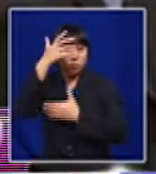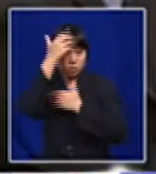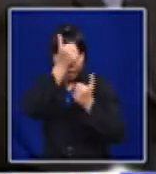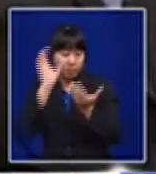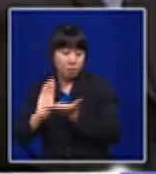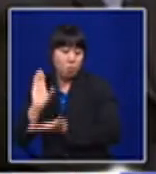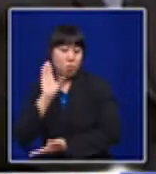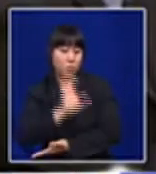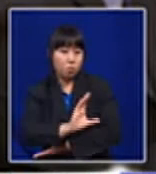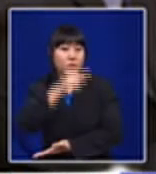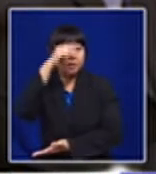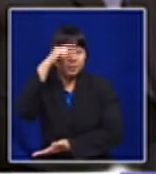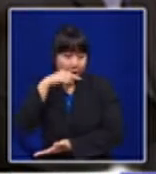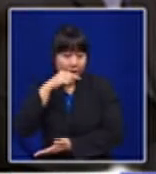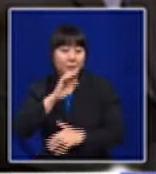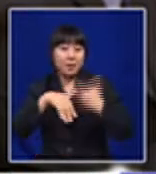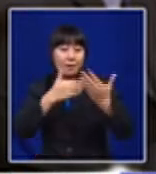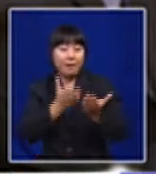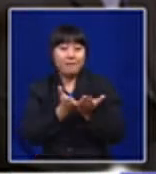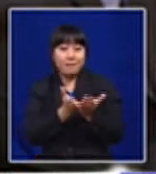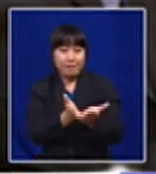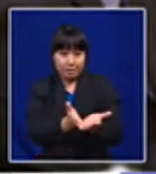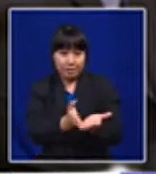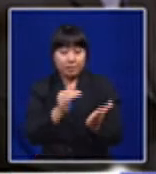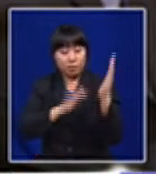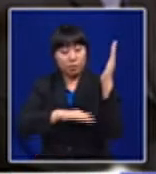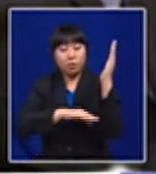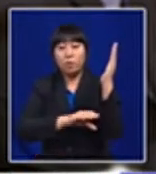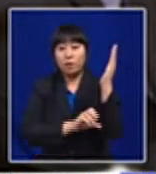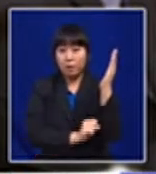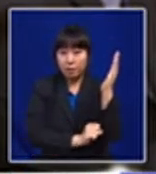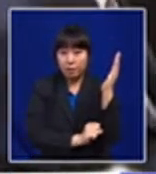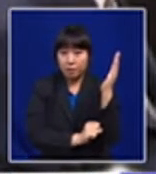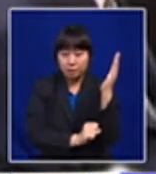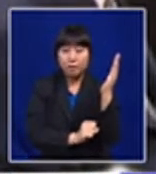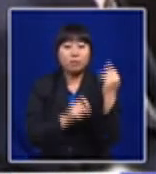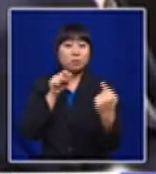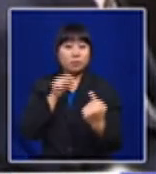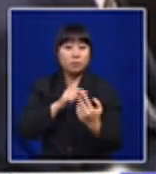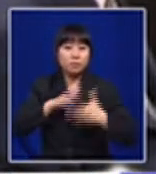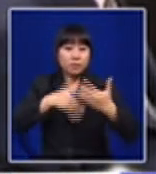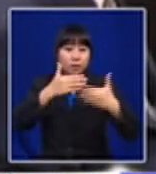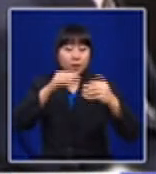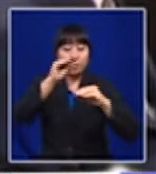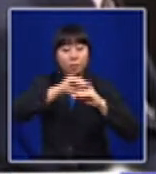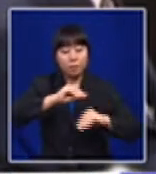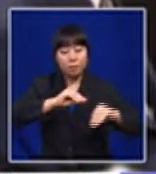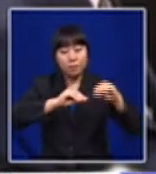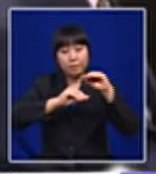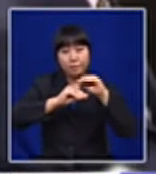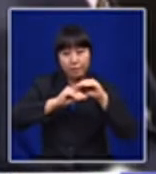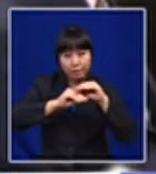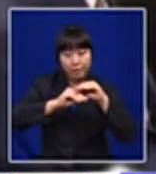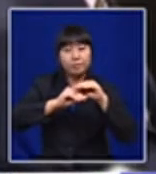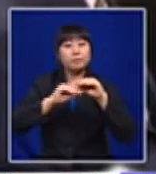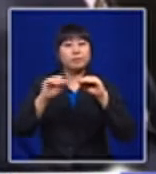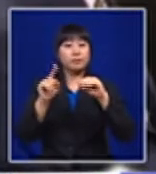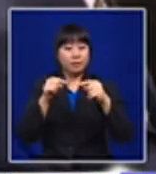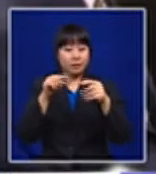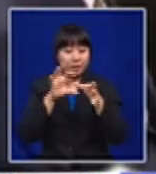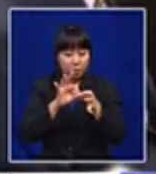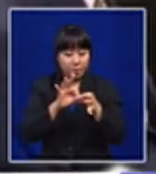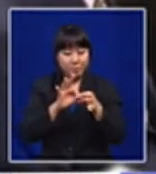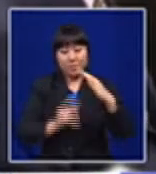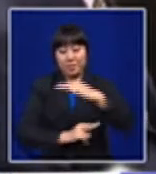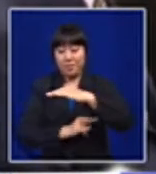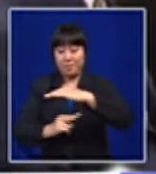ประเทศไทยทั้งการพัฒนาท่าเรือที่จังหวัดสงขลารองรับการพัฒนาโครงการแลนด์บริดจ์หรือว่าโครงการสะพานเศรษฐ